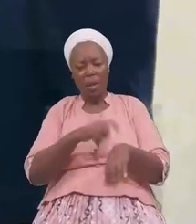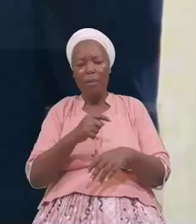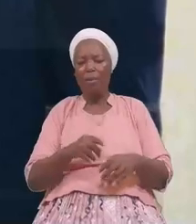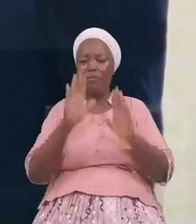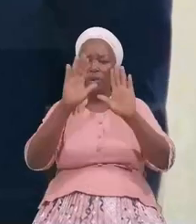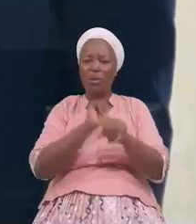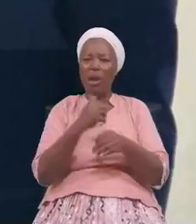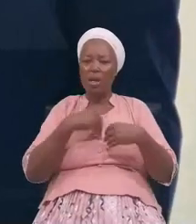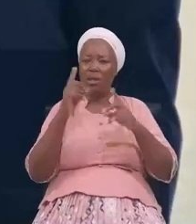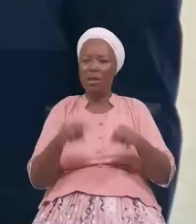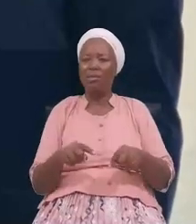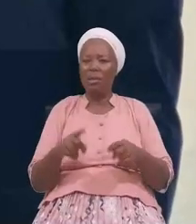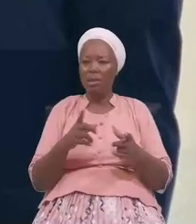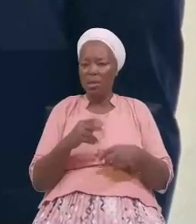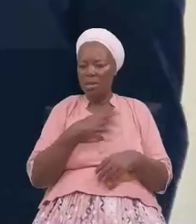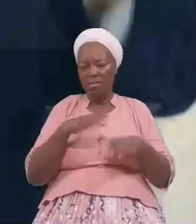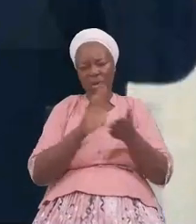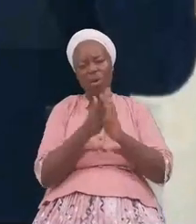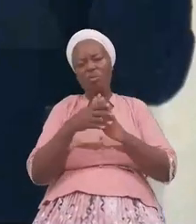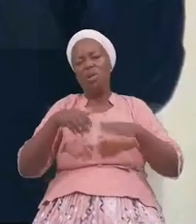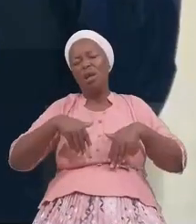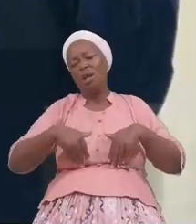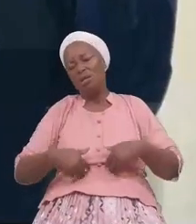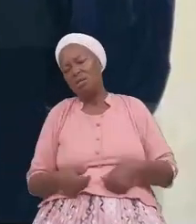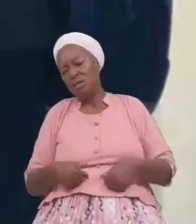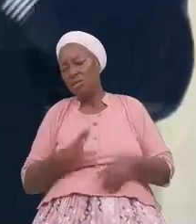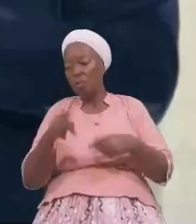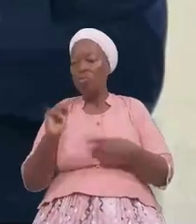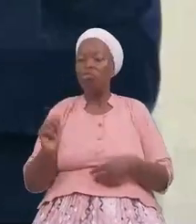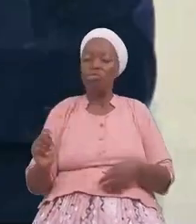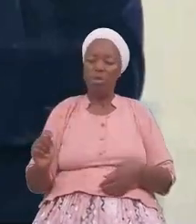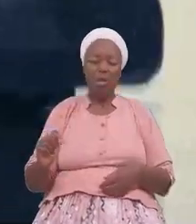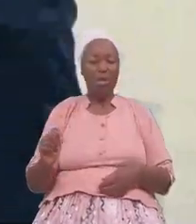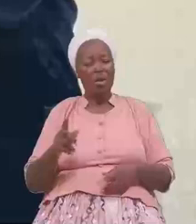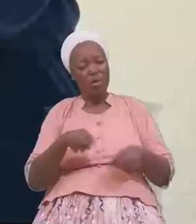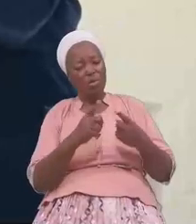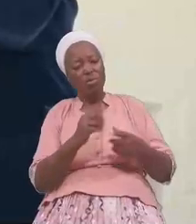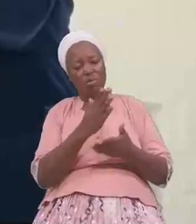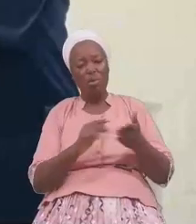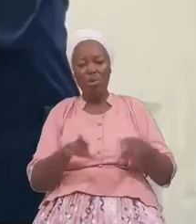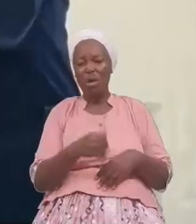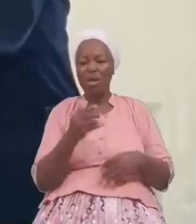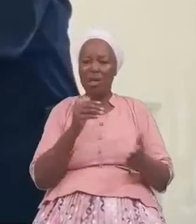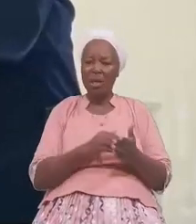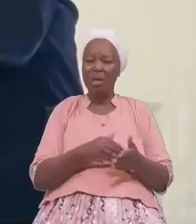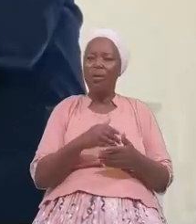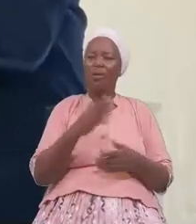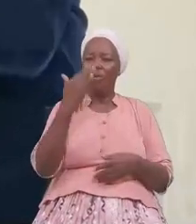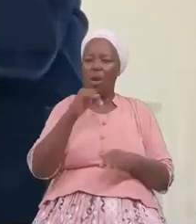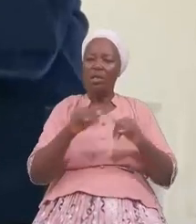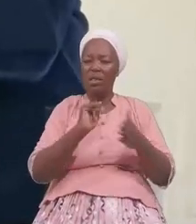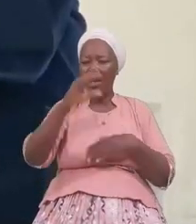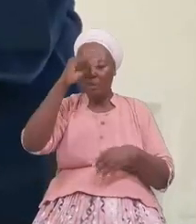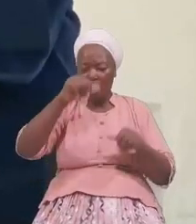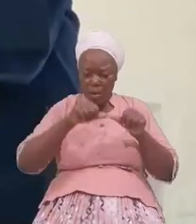Ils sont fatigués. Ils doivent aller aux toilettes. Et ils doivent aller quelque part. Pourquoi est-ce que l'homme a continué